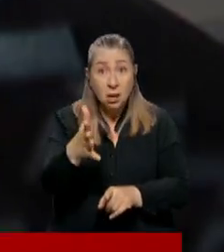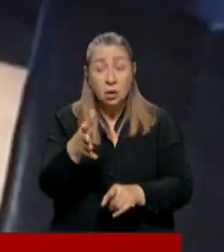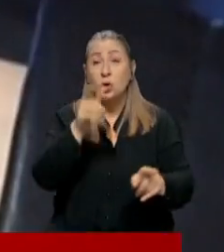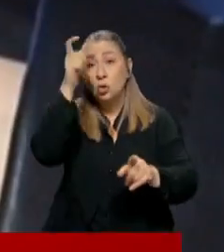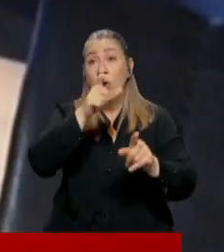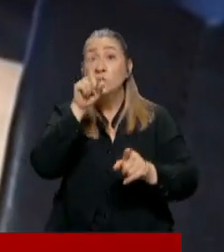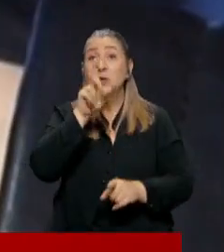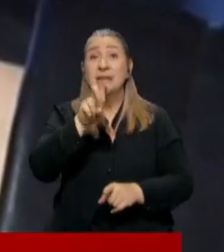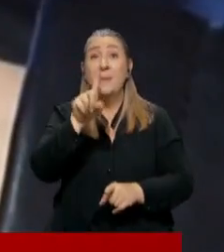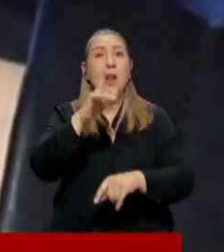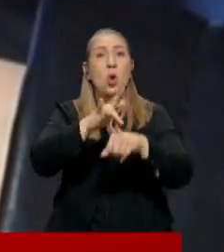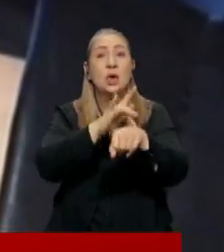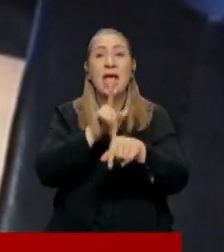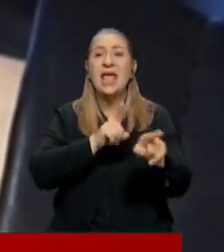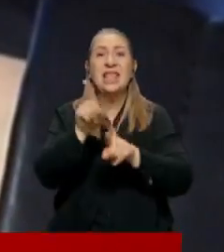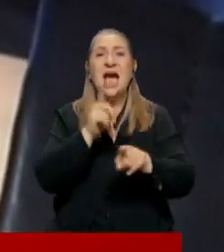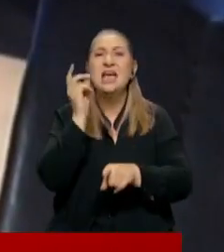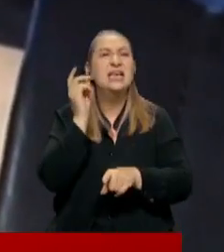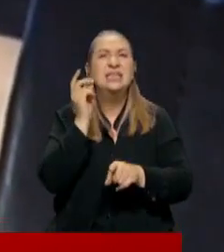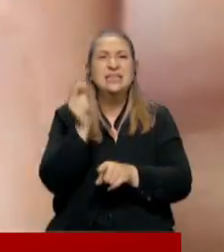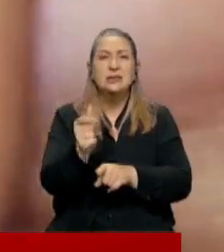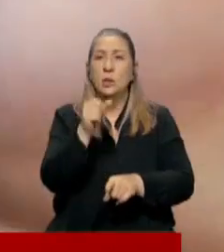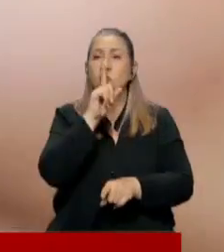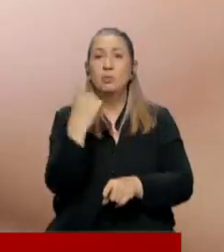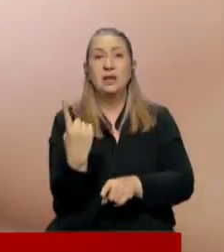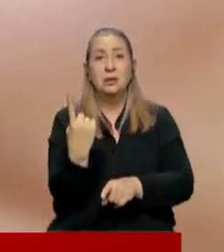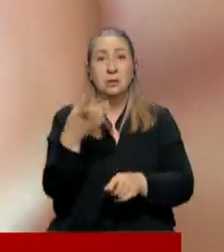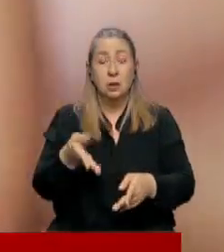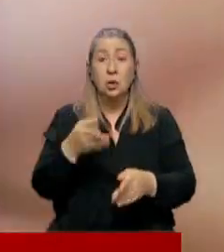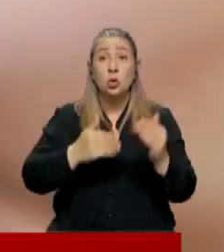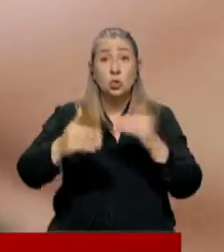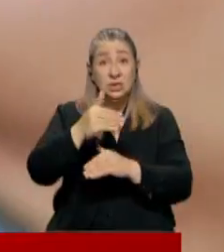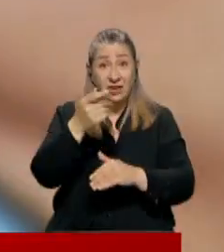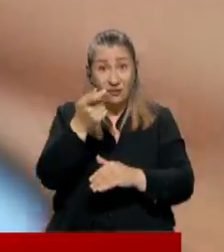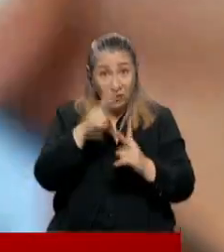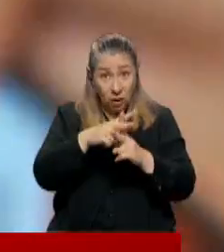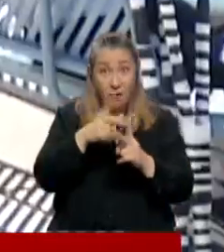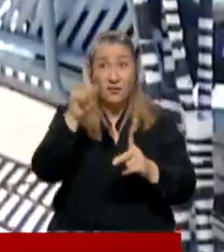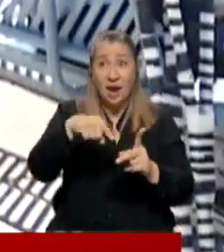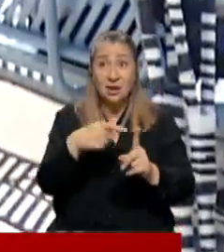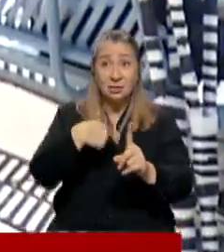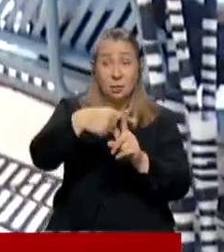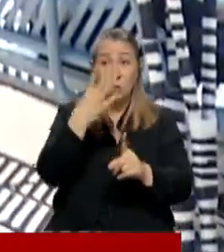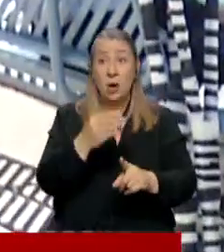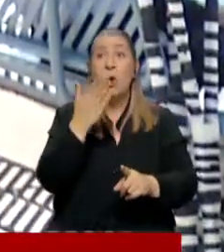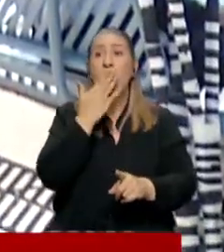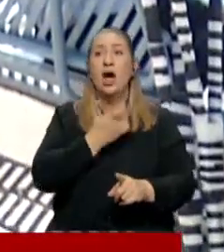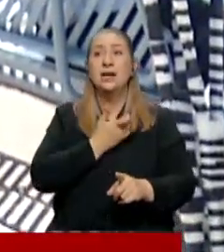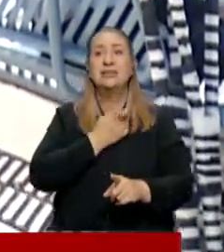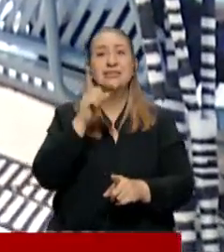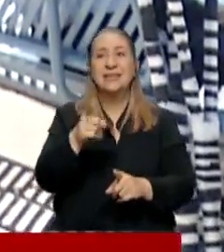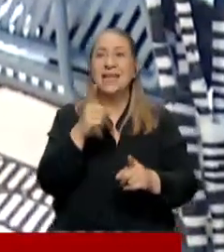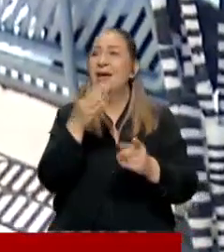Türkiye 181 ülkede internet hızında 101. sırada. Yüksek faturalara bir de vergi yükü ekleniyor. Genellikle öğrencilerin